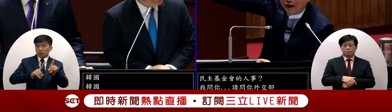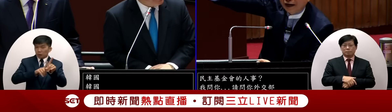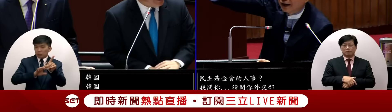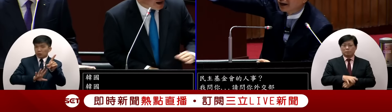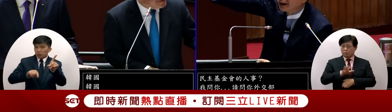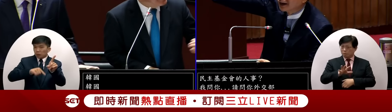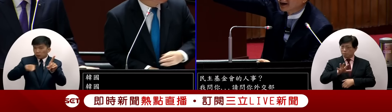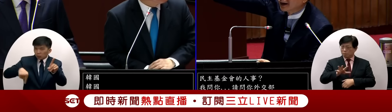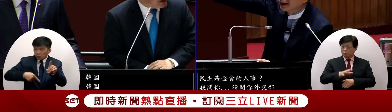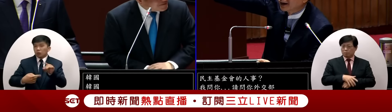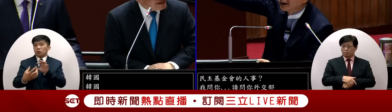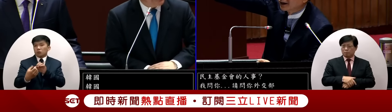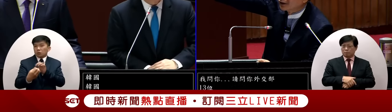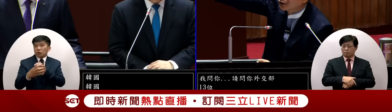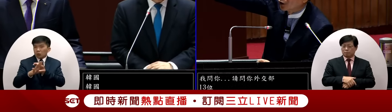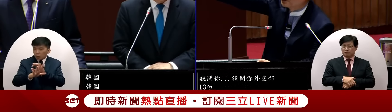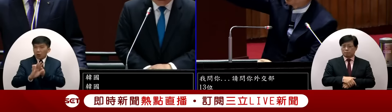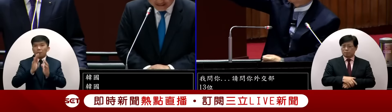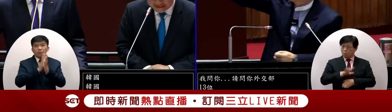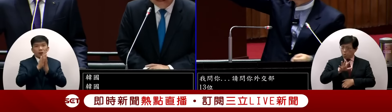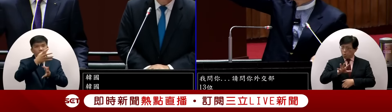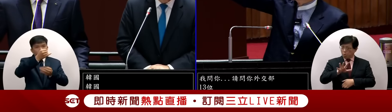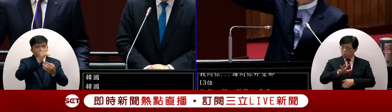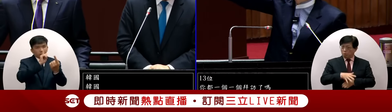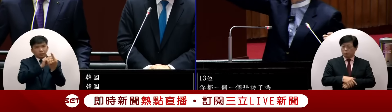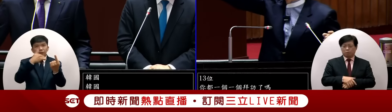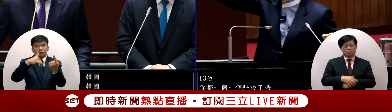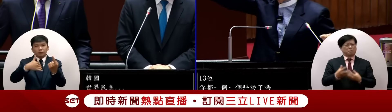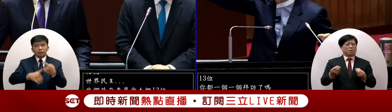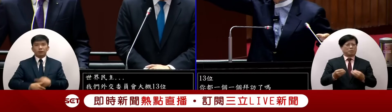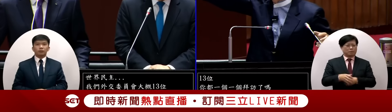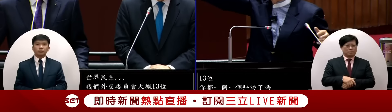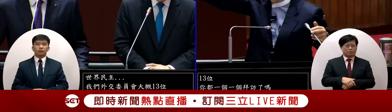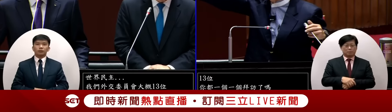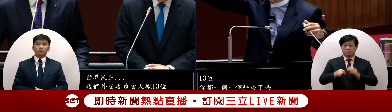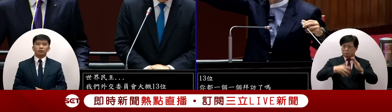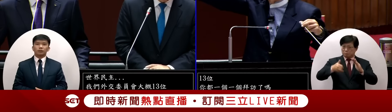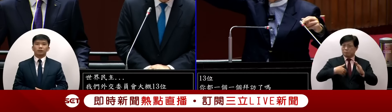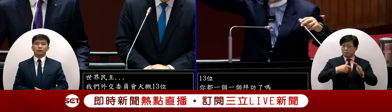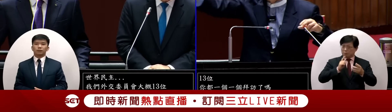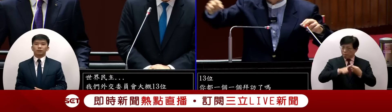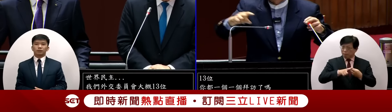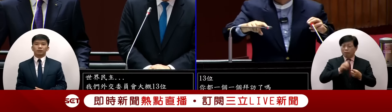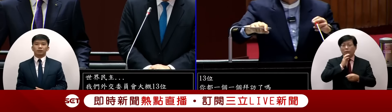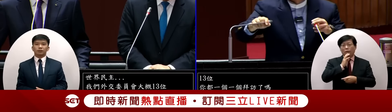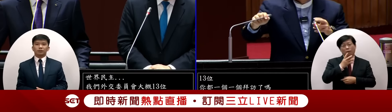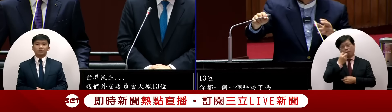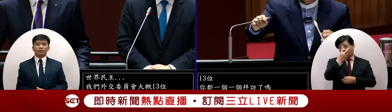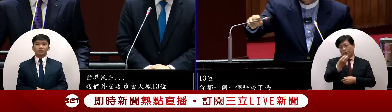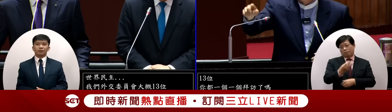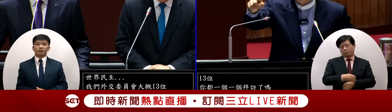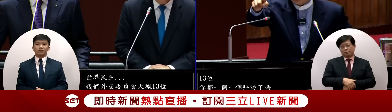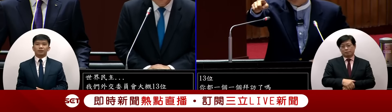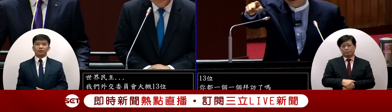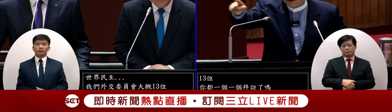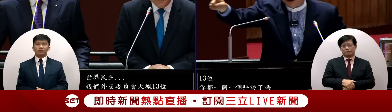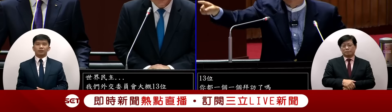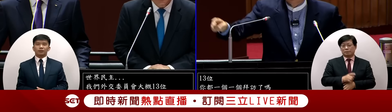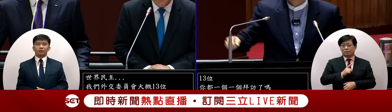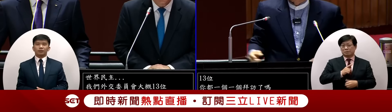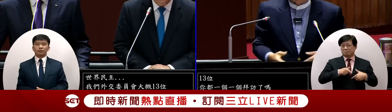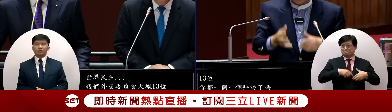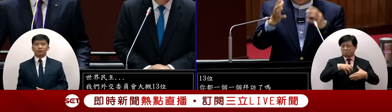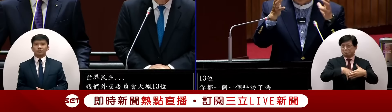留话啊，还没有安排上。 有吗？没有吗？哈，院长，我没讲错吗？没有啊。你心里